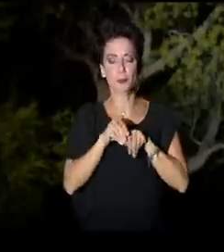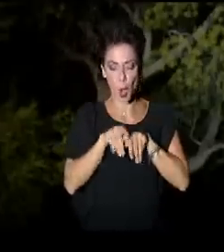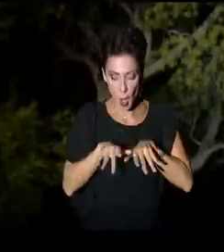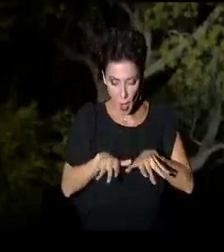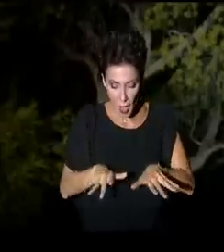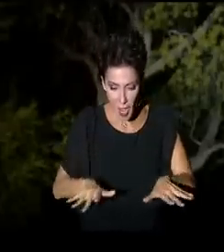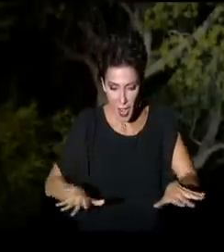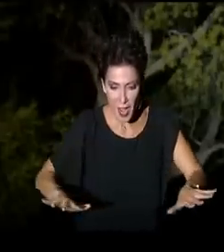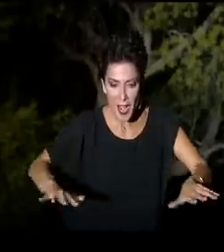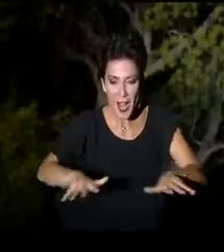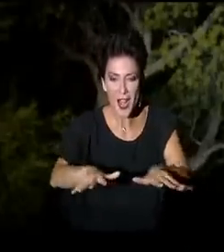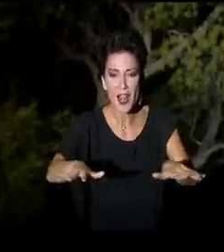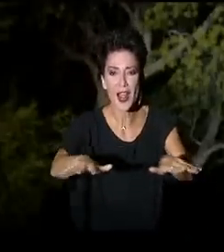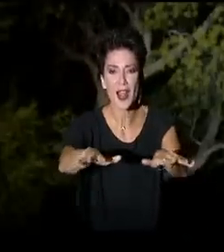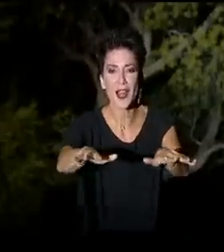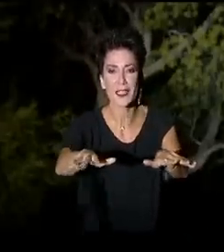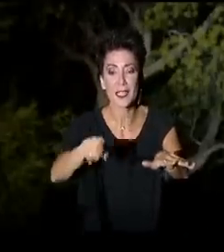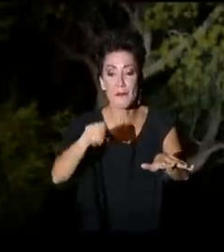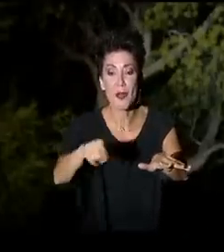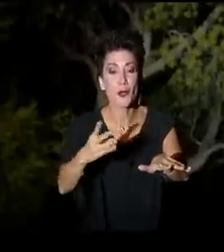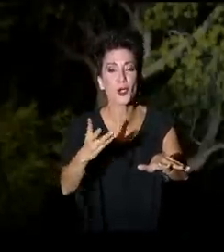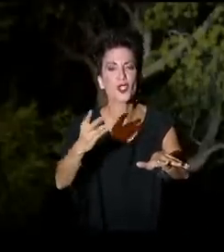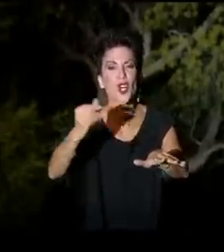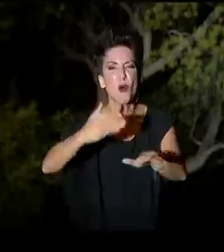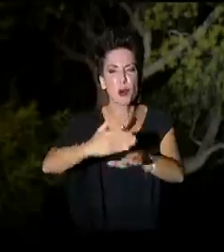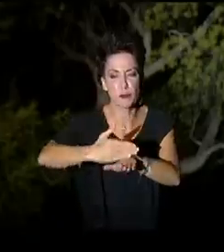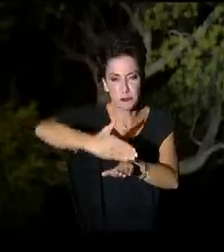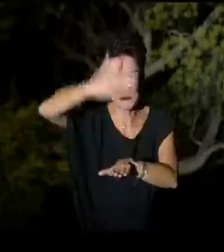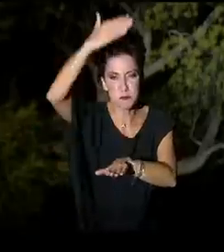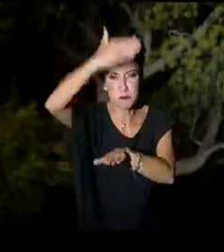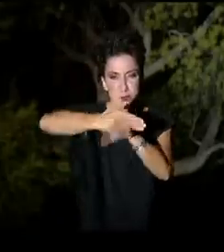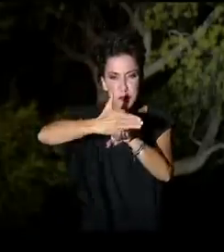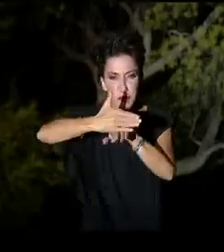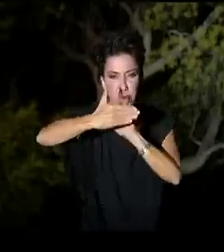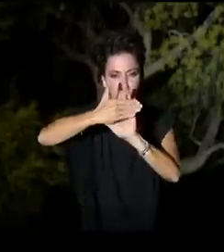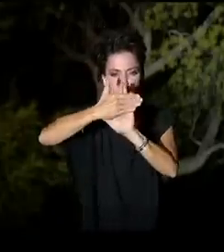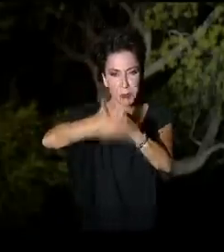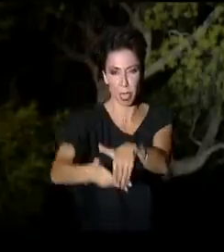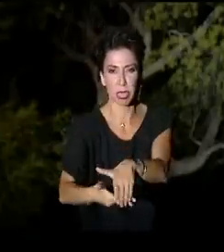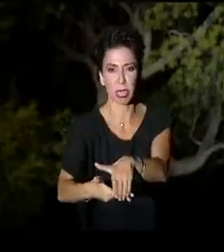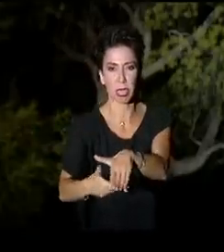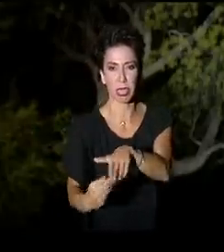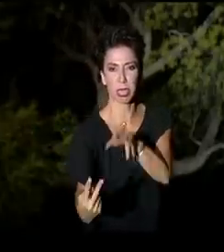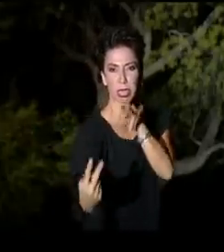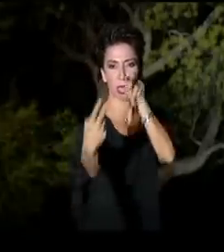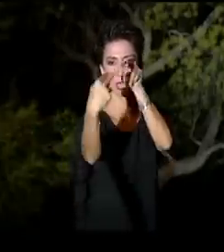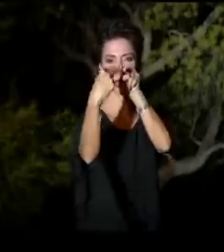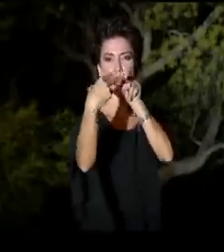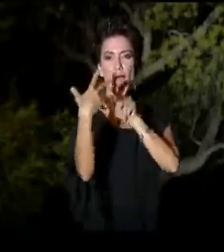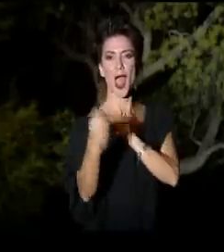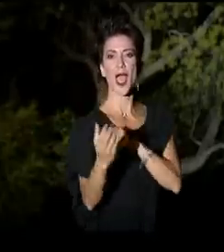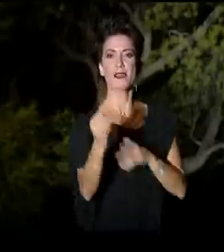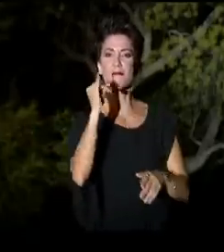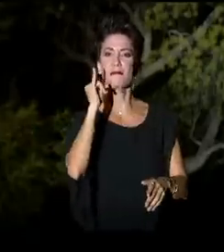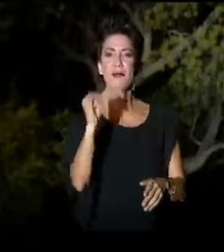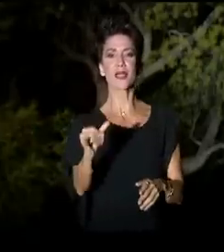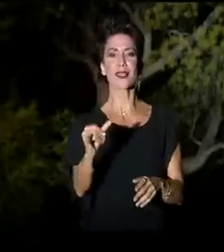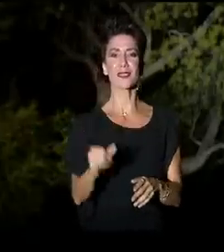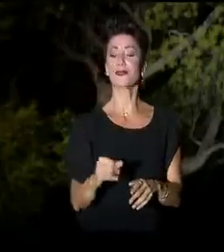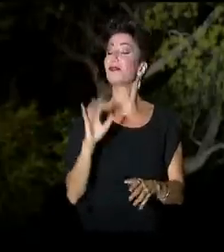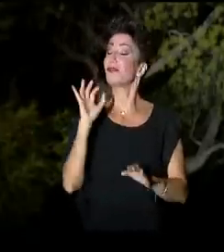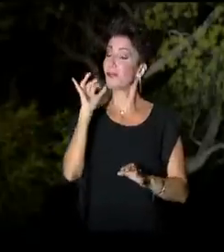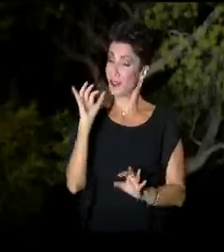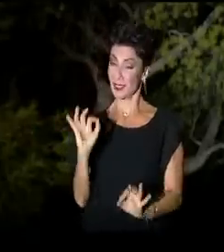τύχη και να στείνουμε γέφυρες. Γι' αυτό και το δεύτερο μέλημά μας σε σχέση με τον Ιερό Βράχο, πάντα σε συνεργασία με την